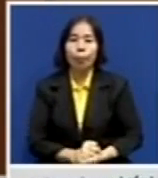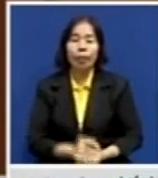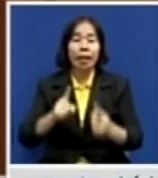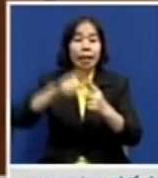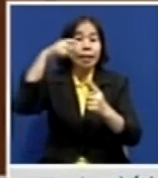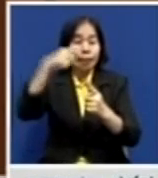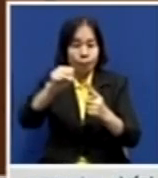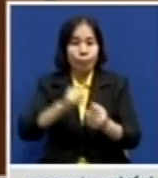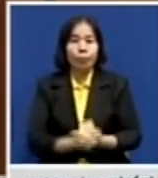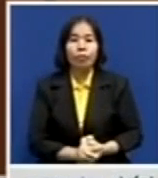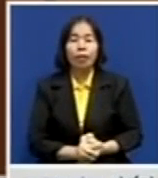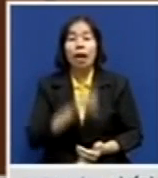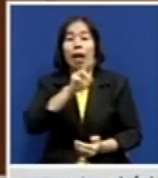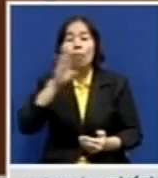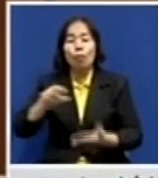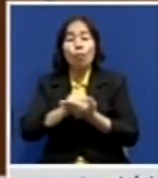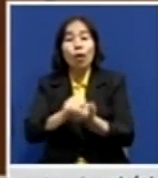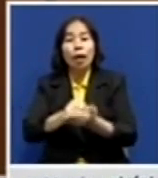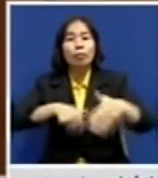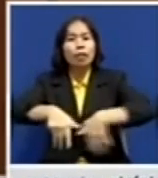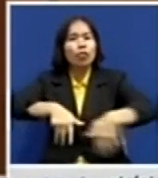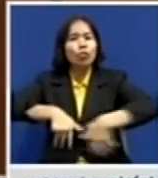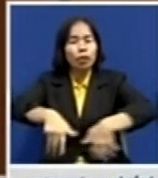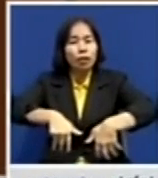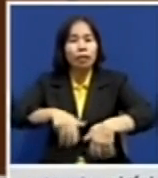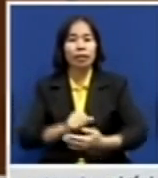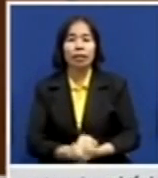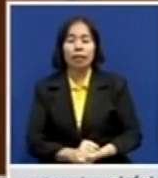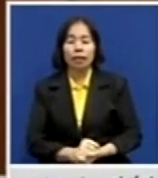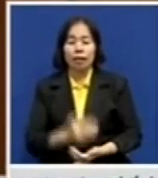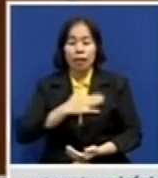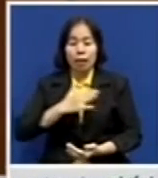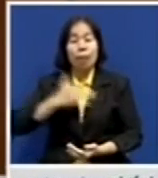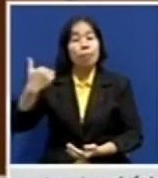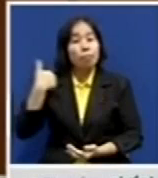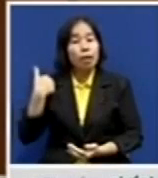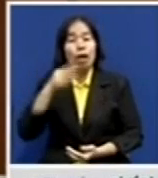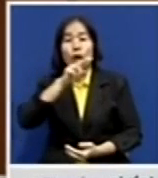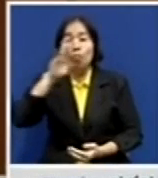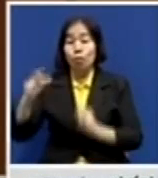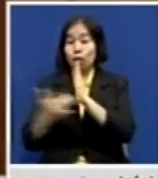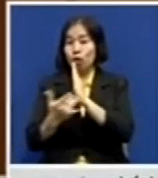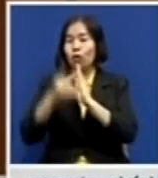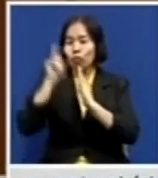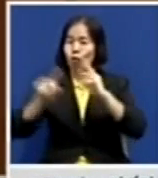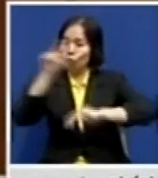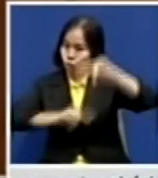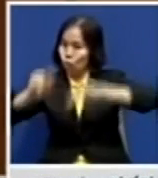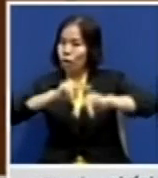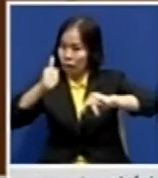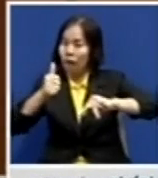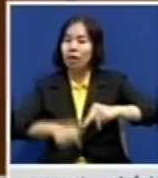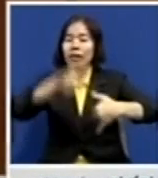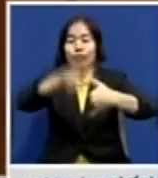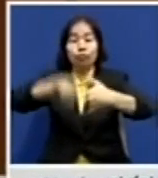10การพัฒนาระบบการให้บริการประชาชนมุ่งสู่เป็นรัฐบาลดิจิทัลตรวจดิจิทัลตรวจสอบได้ในการจัดเก็บเปิดเผย